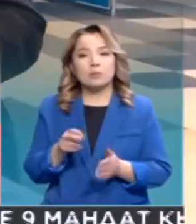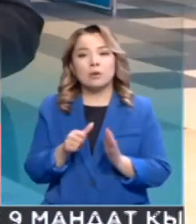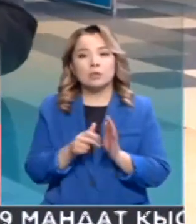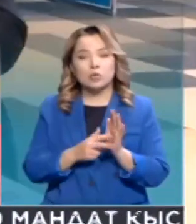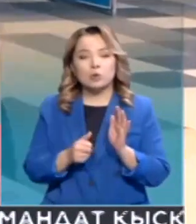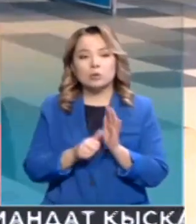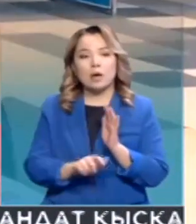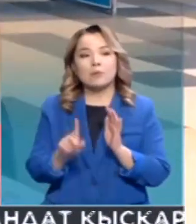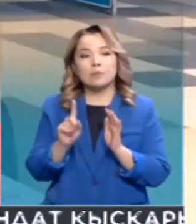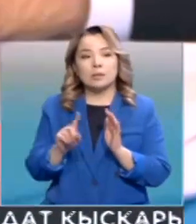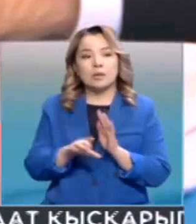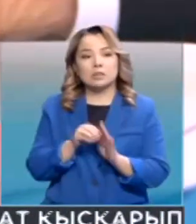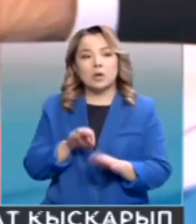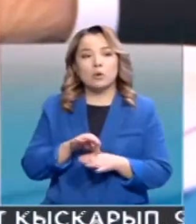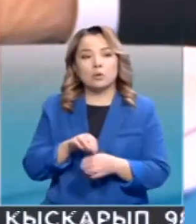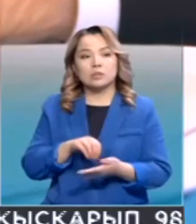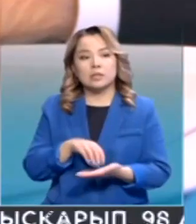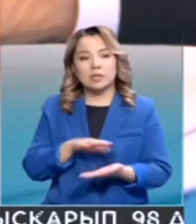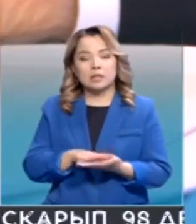2861 сайлаушы тіркелген.